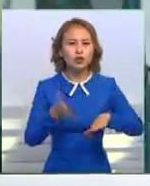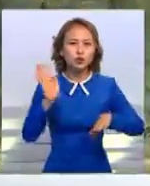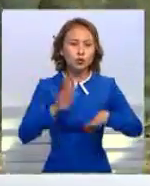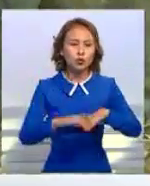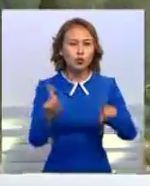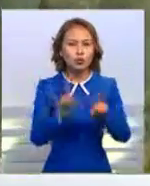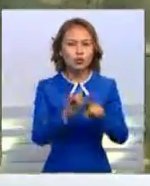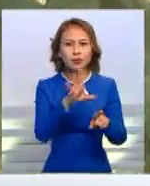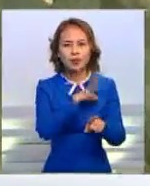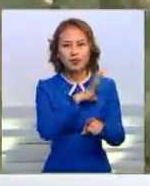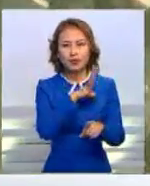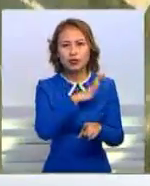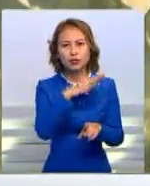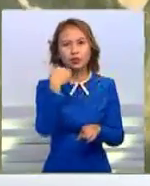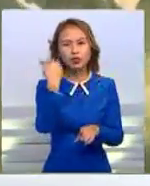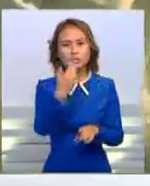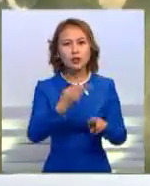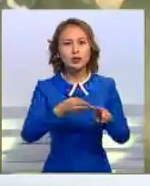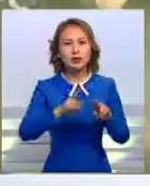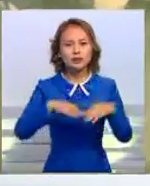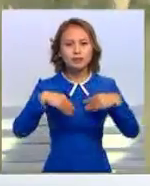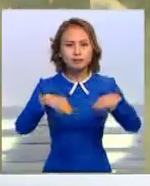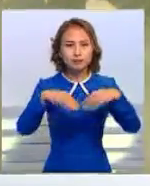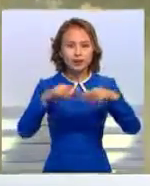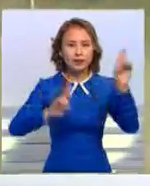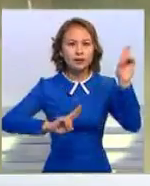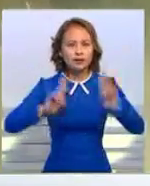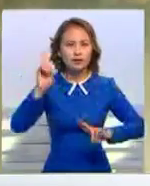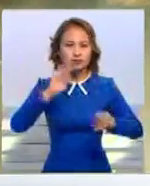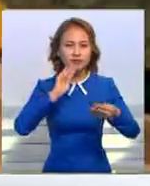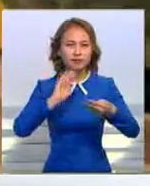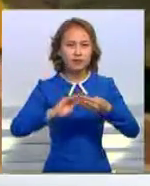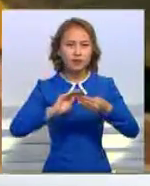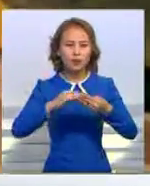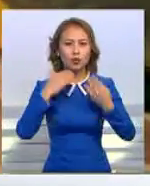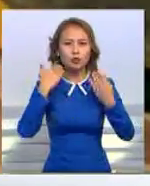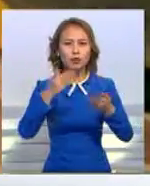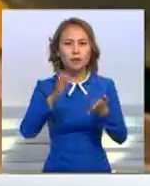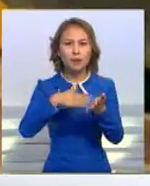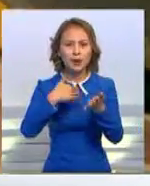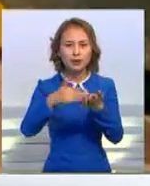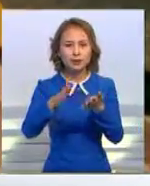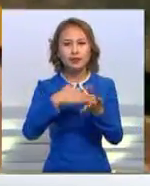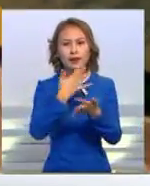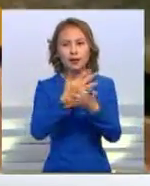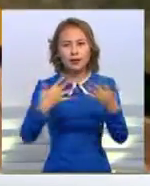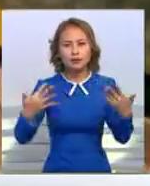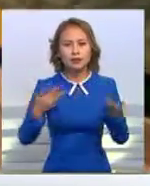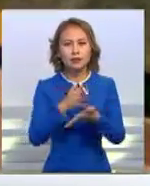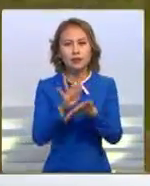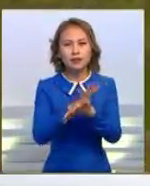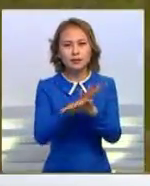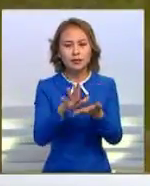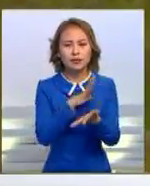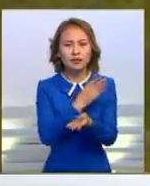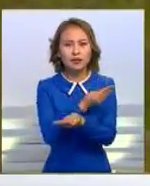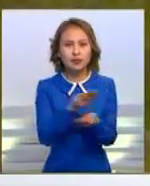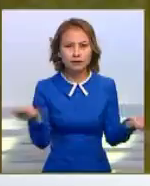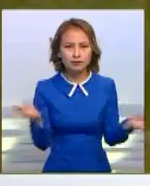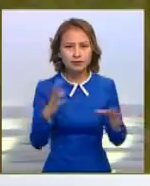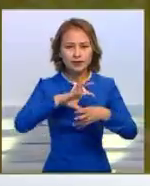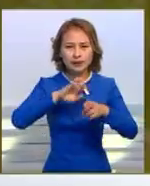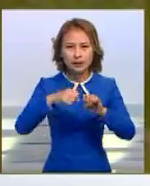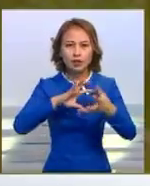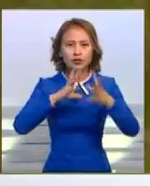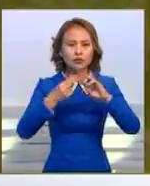де әсері бар. Сондықтан мақсары егуді де дәстүрге айналдырыпты. Тіпті оның майын сығып, ауылдықтарға тегін үлестіреді екен. Соңғы